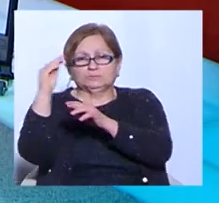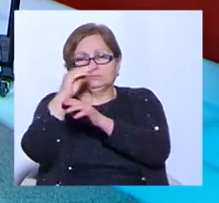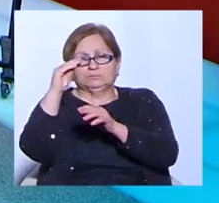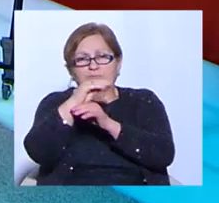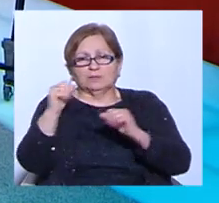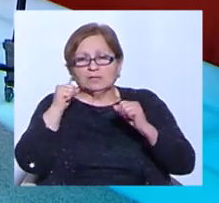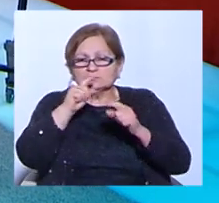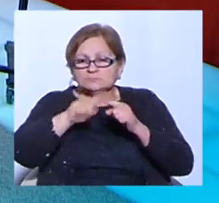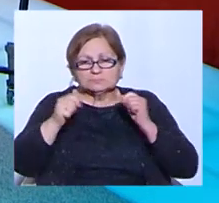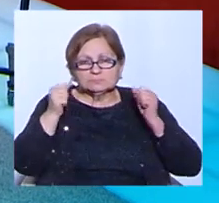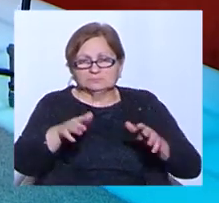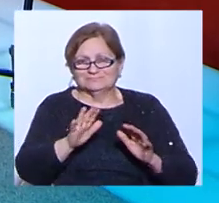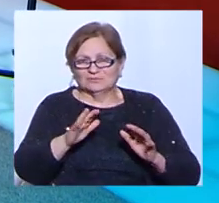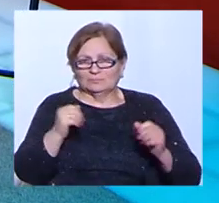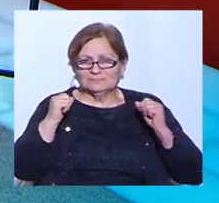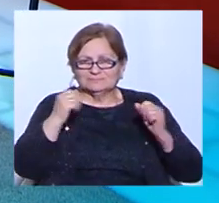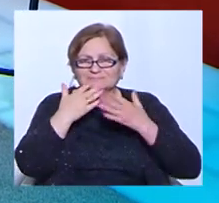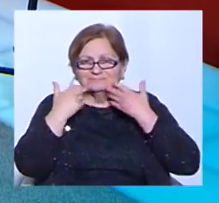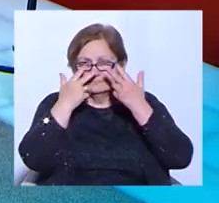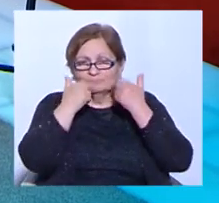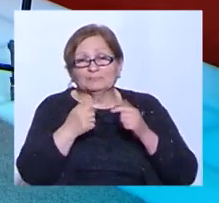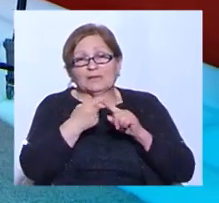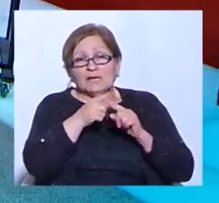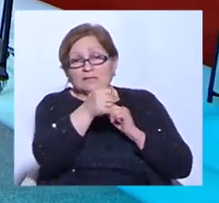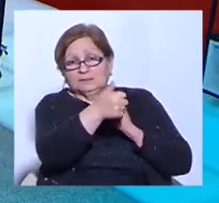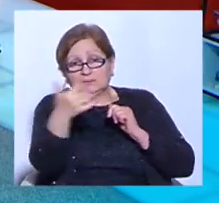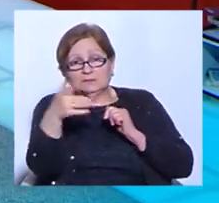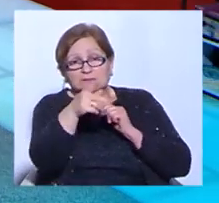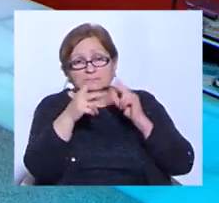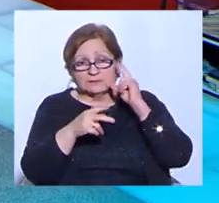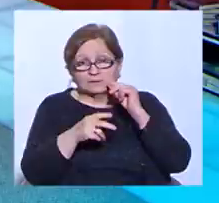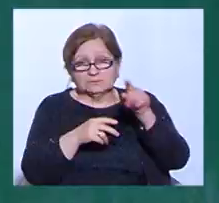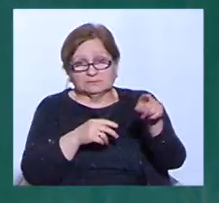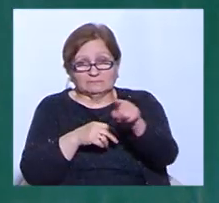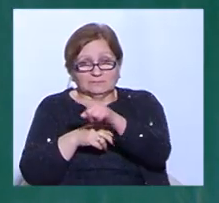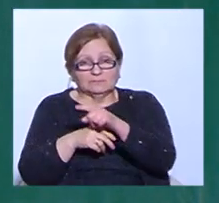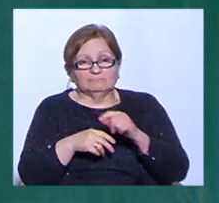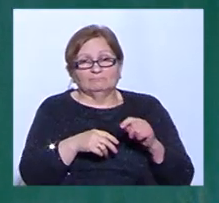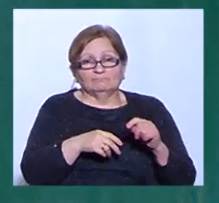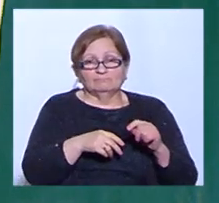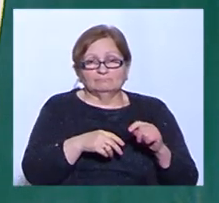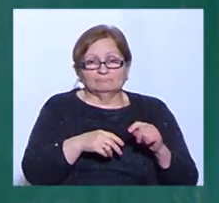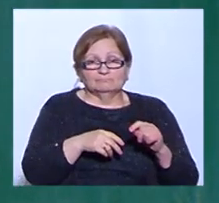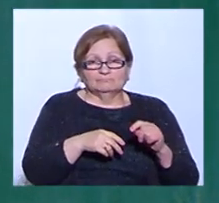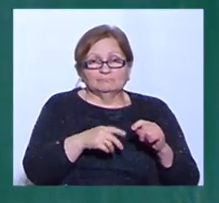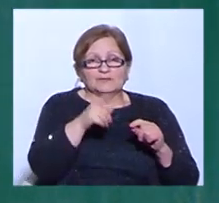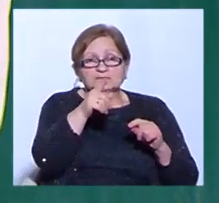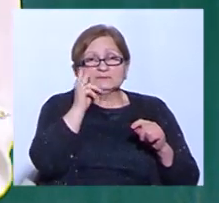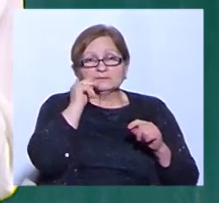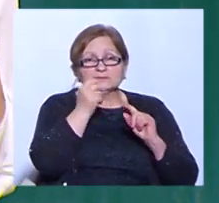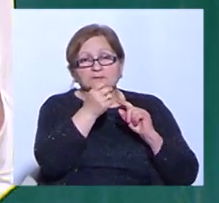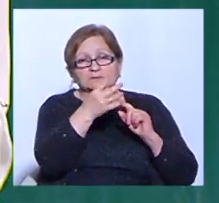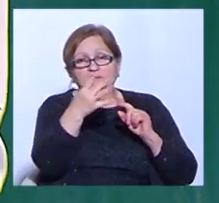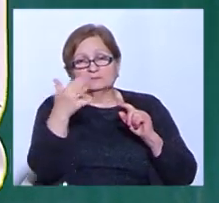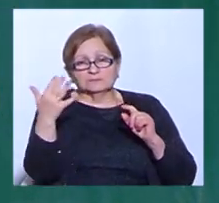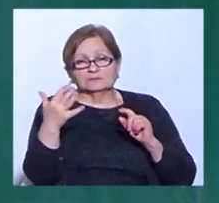ესე იგი, აღნიშნული წესით დალაგებული რიცხვები, აი მაგალითად ნახეთ, აი ამ მიმდევრობაში ეს წარმოადგენს ობიექტურად რიცხვით მიმდევრობას. ანუ მე როგორც